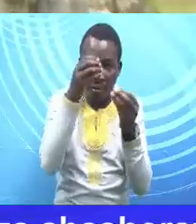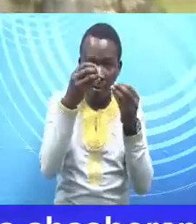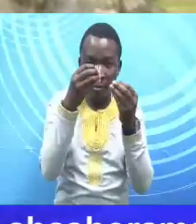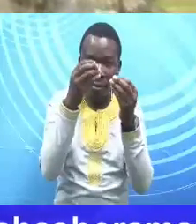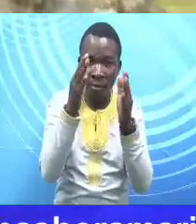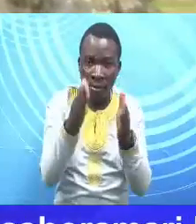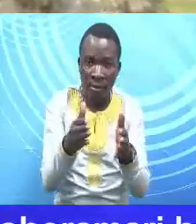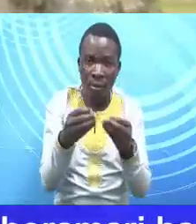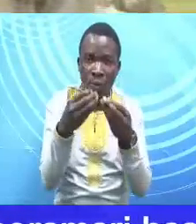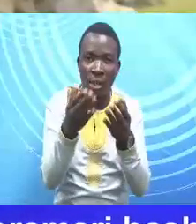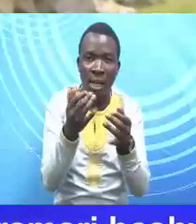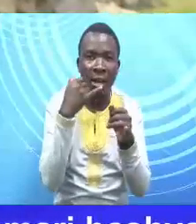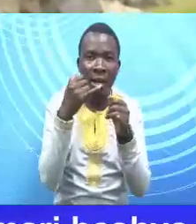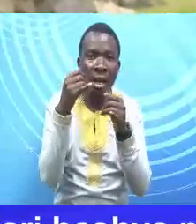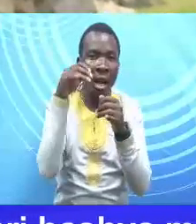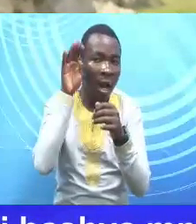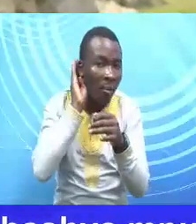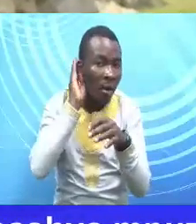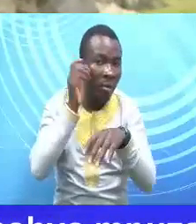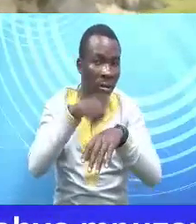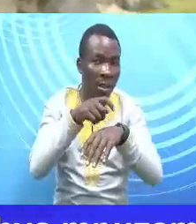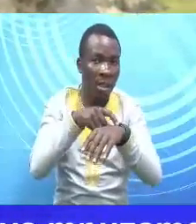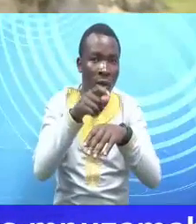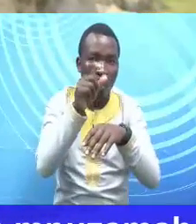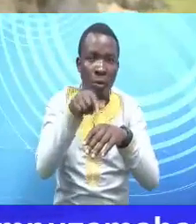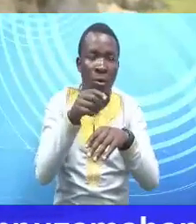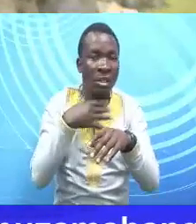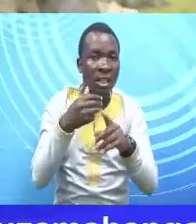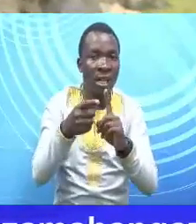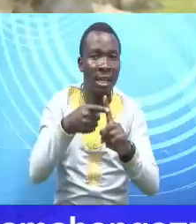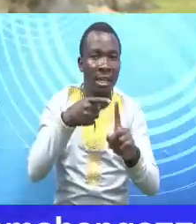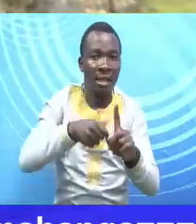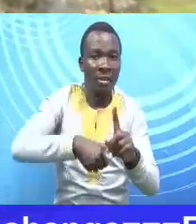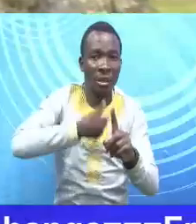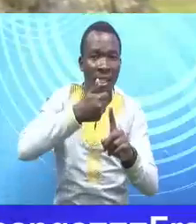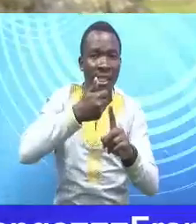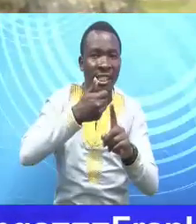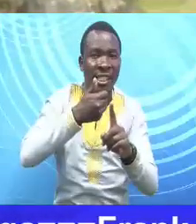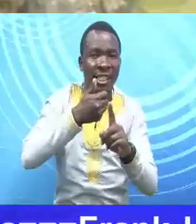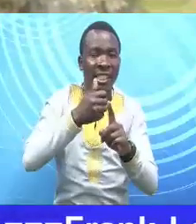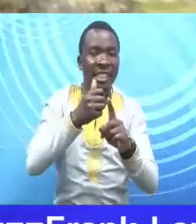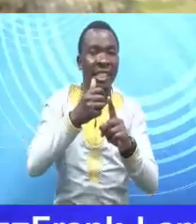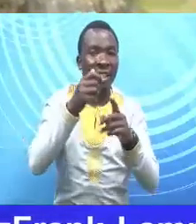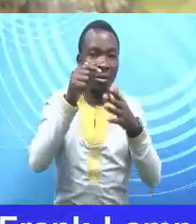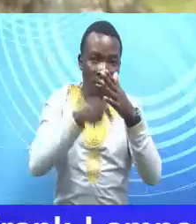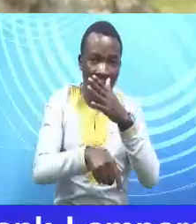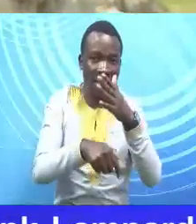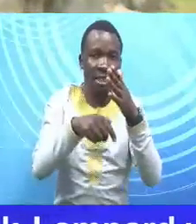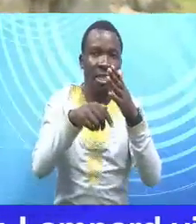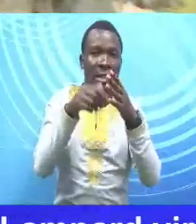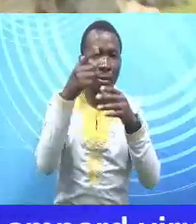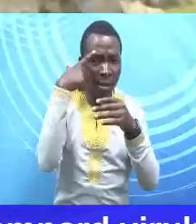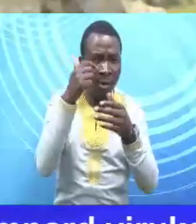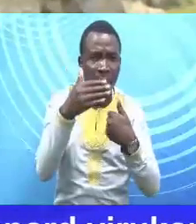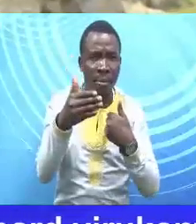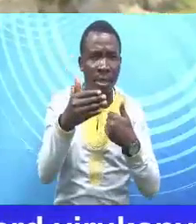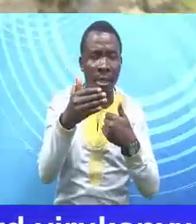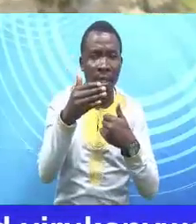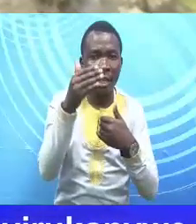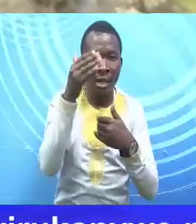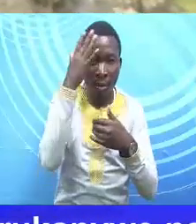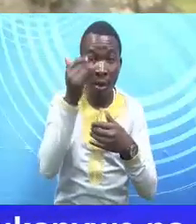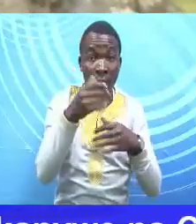gihe haramutse hari uwagambirira kwiyahura cyangwa kugira ubugizi bwa nabwo kwijugunya muri kino cyobo. Tukabimenya kuko nayo ari amakuru